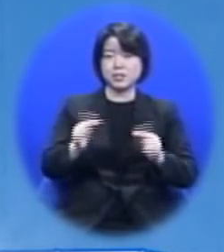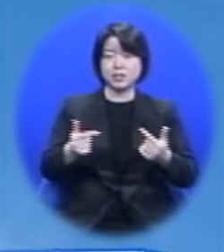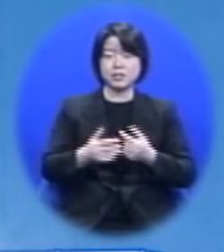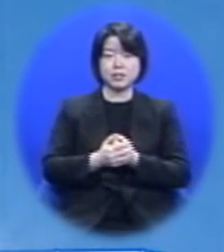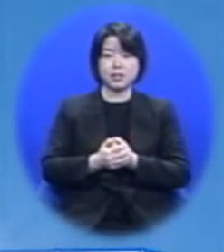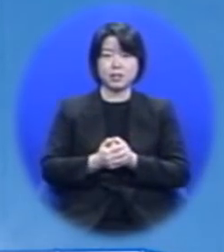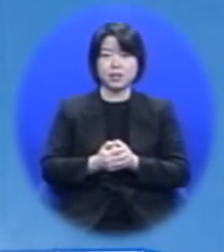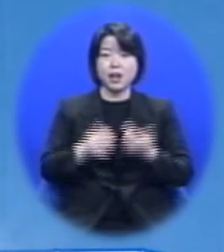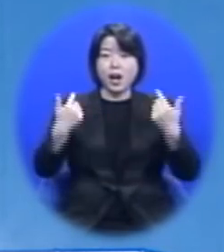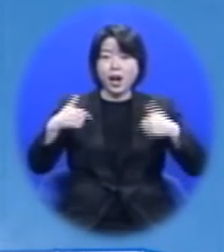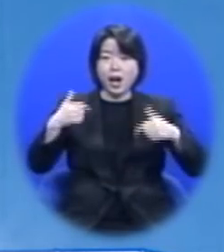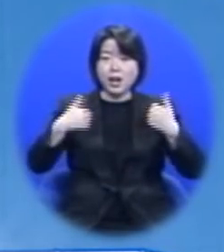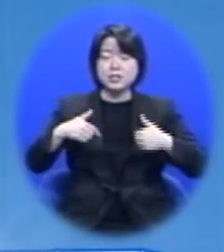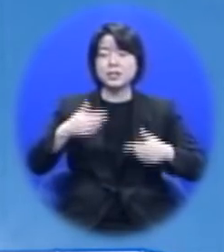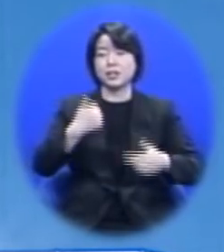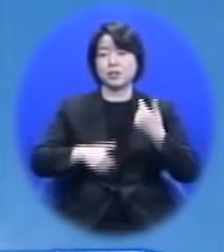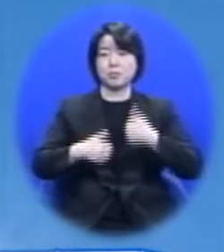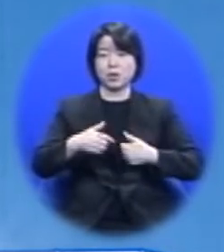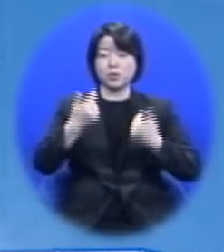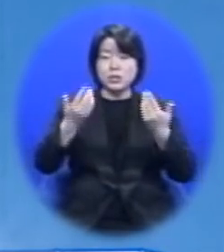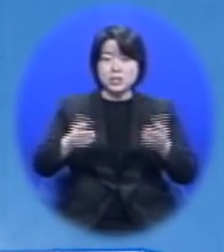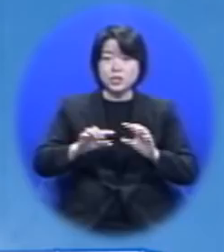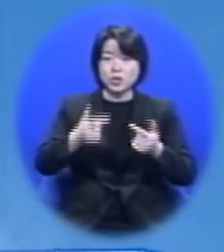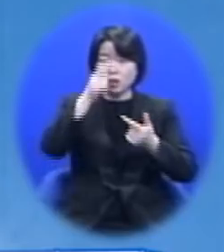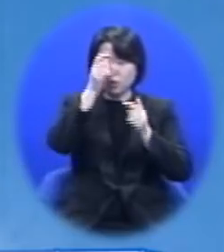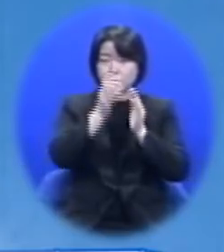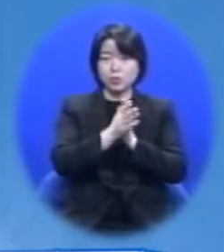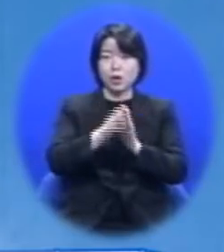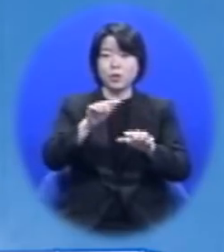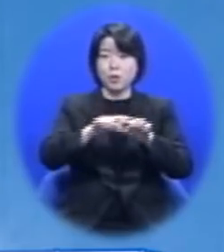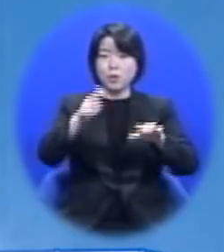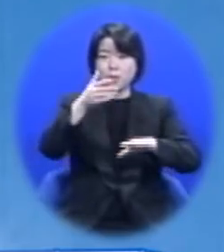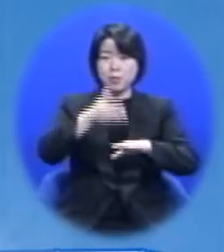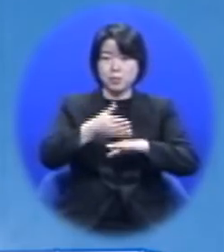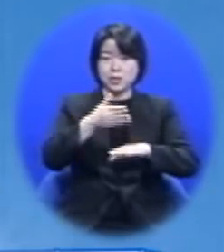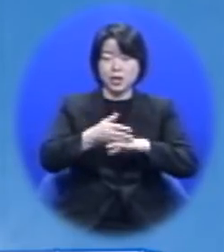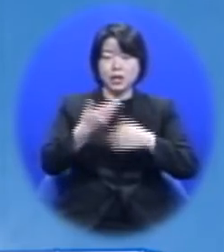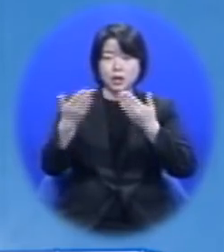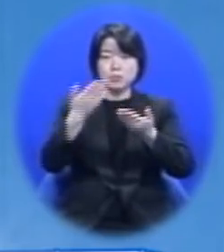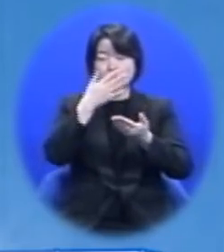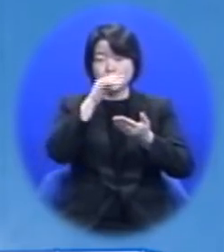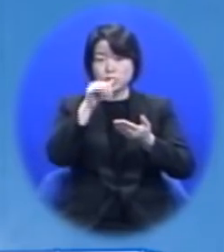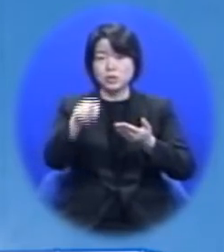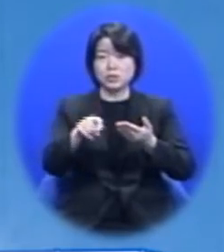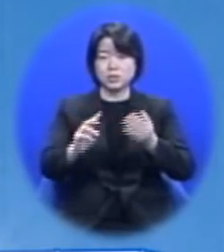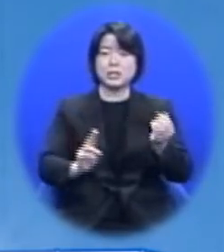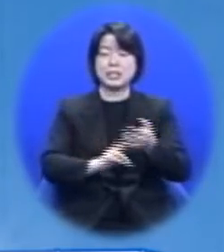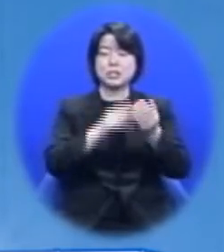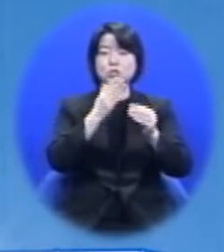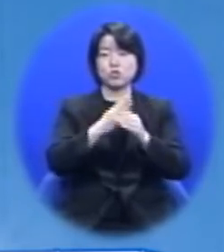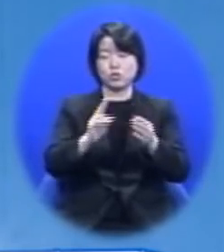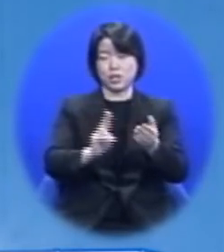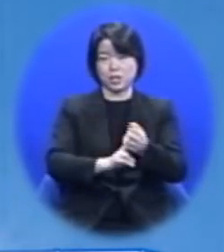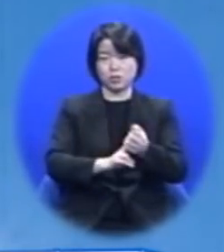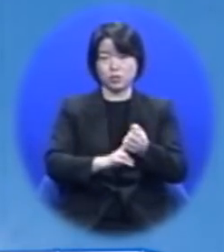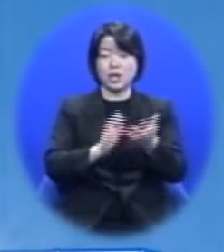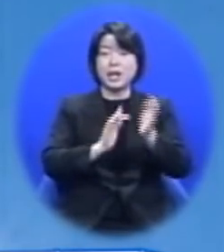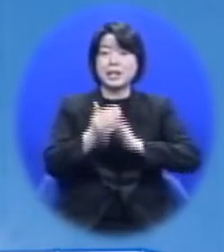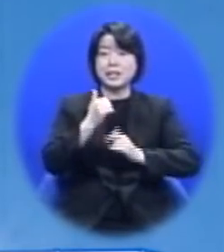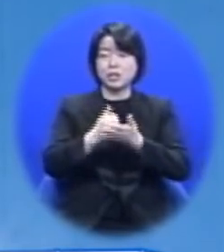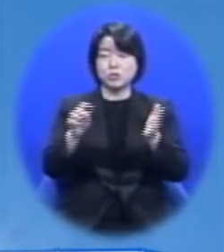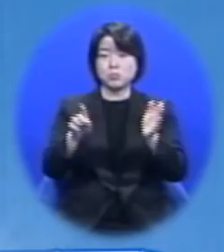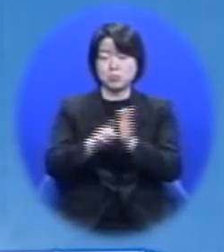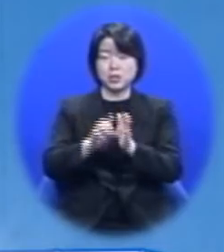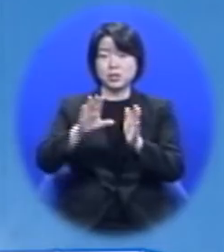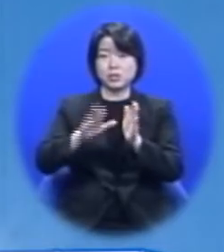항상 기뻐하고 쉬지 않고 기도하고 범사에 감사할 수 있는 건 기적 중에 기적이에요. 예수 믿을 때 우리에게 오는 하나님의